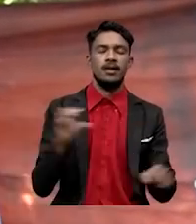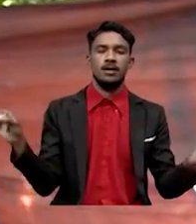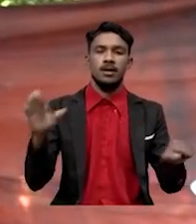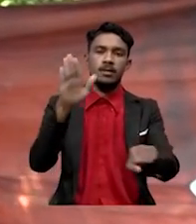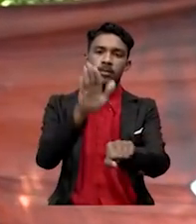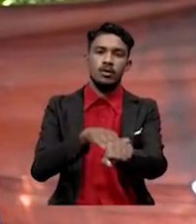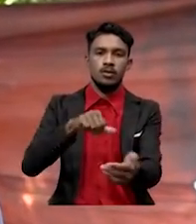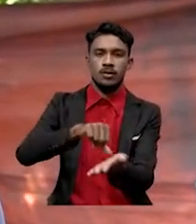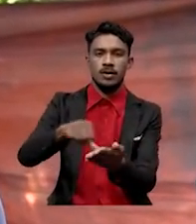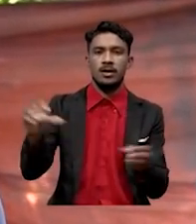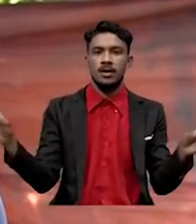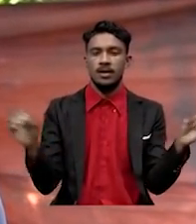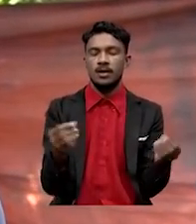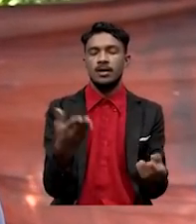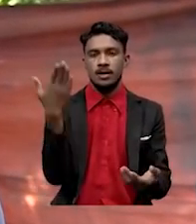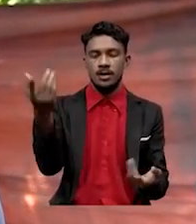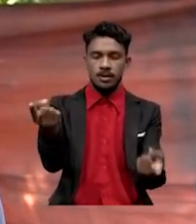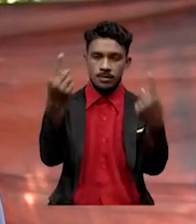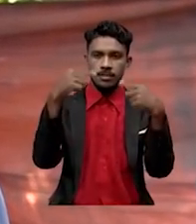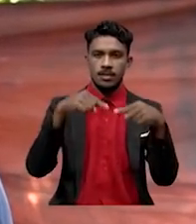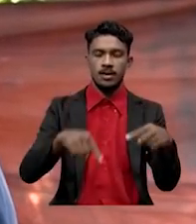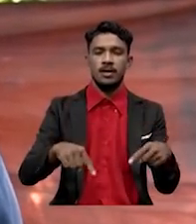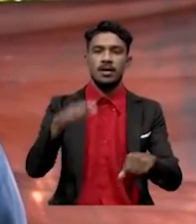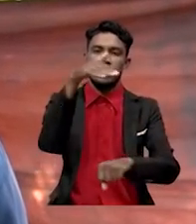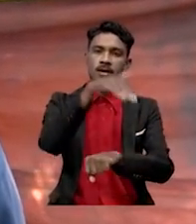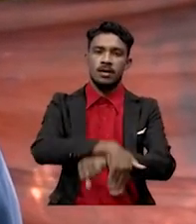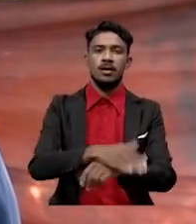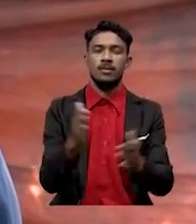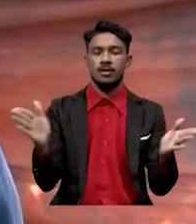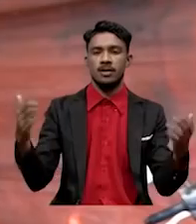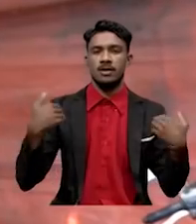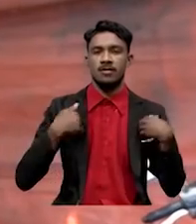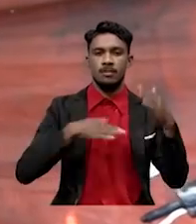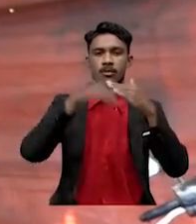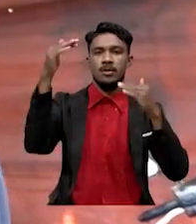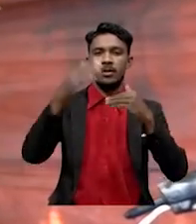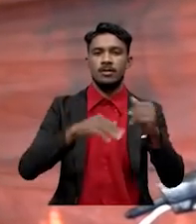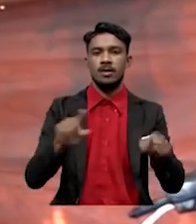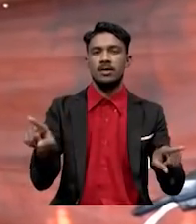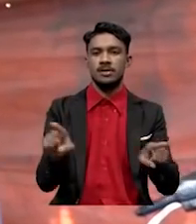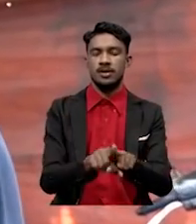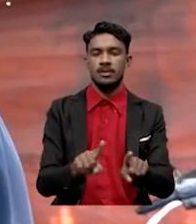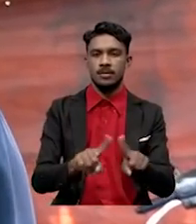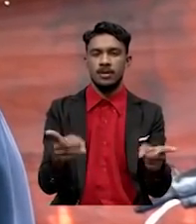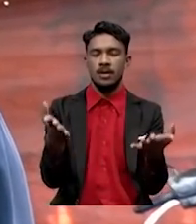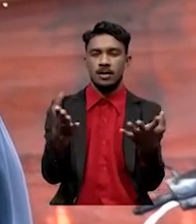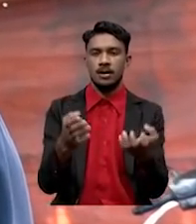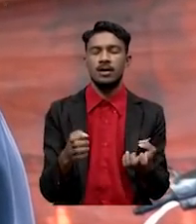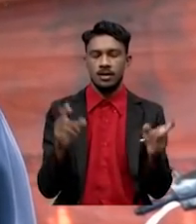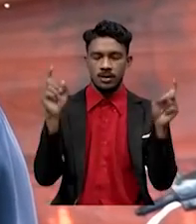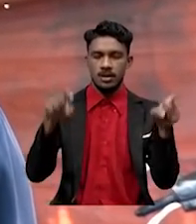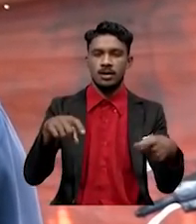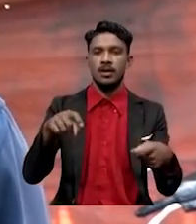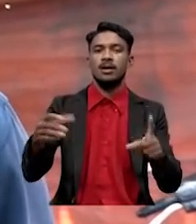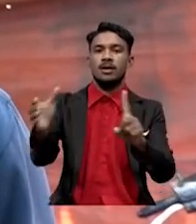kalambot mai ha 3 horas e 4 horas depois que acontece problema sane. Sim, a cara tem que carnia ba hal